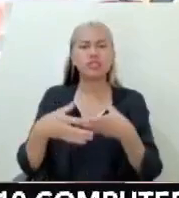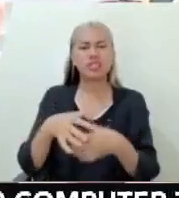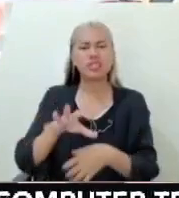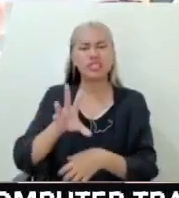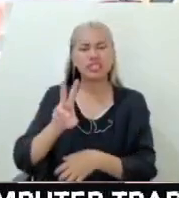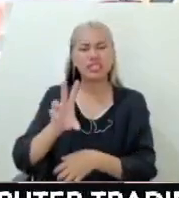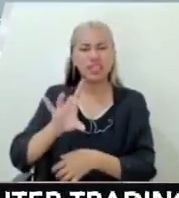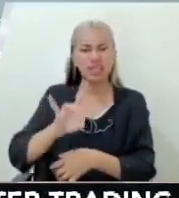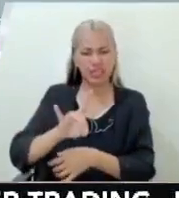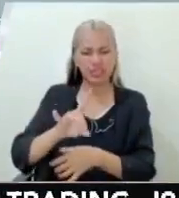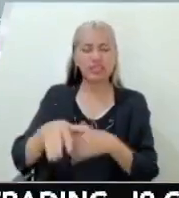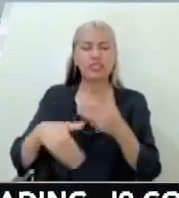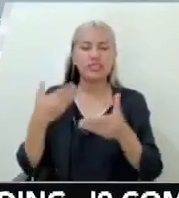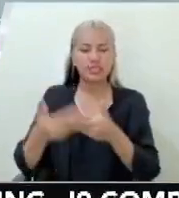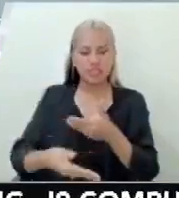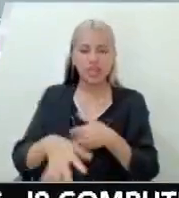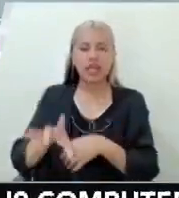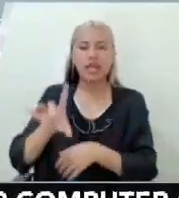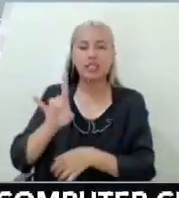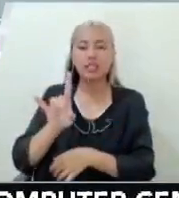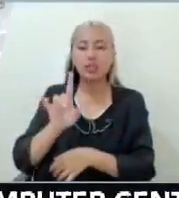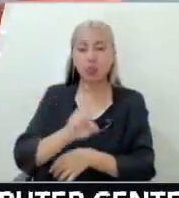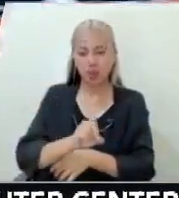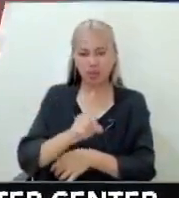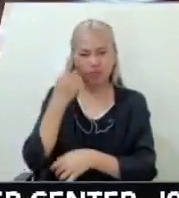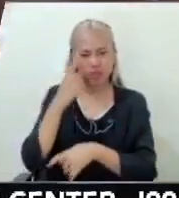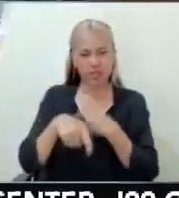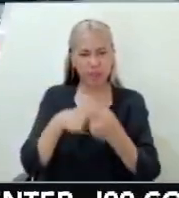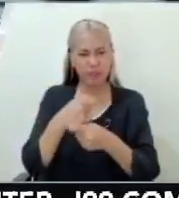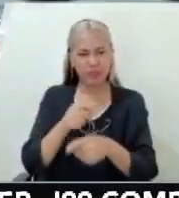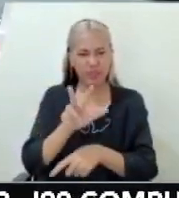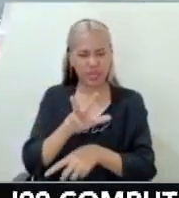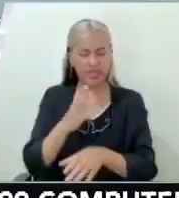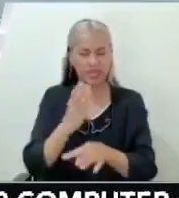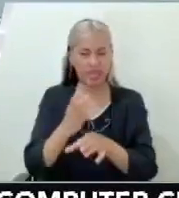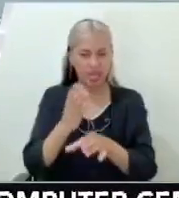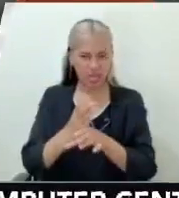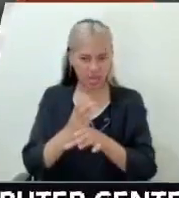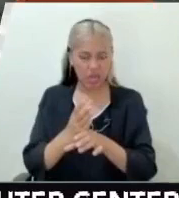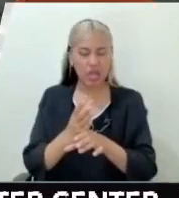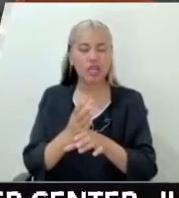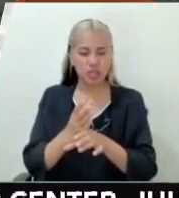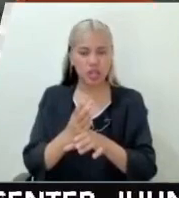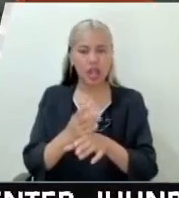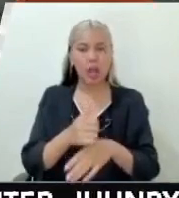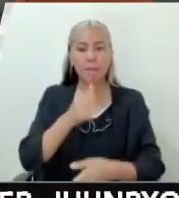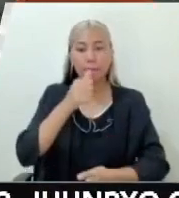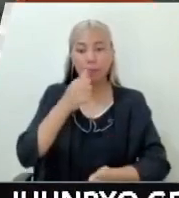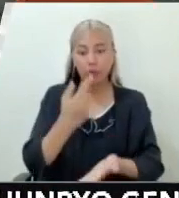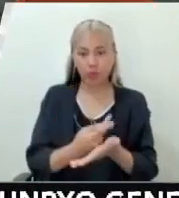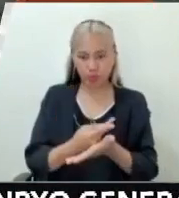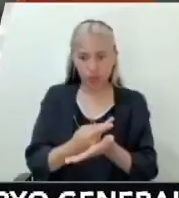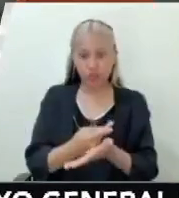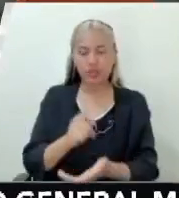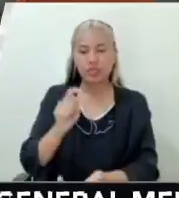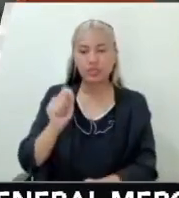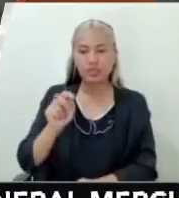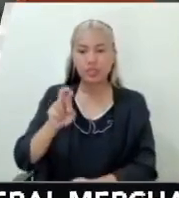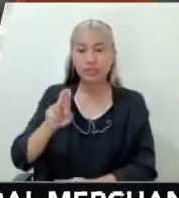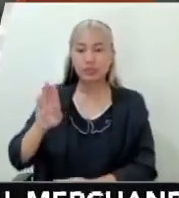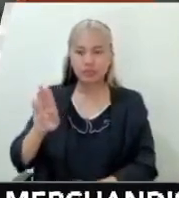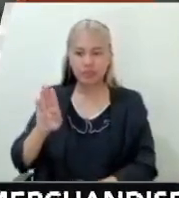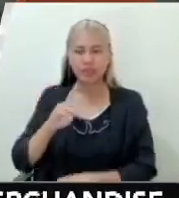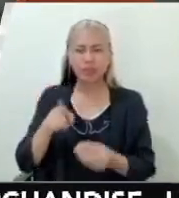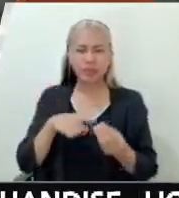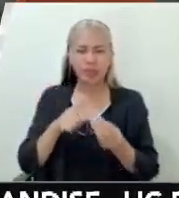3. Ang Taas-Singil ay ang second tranche ng toll adjustment na inoprobahan ng Toll Regulatory Board kaugnay sa mga petisyon ng NLEX noong